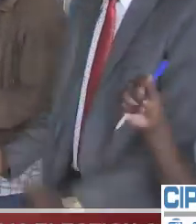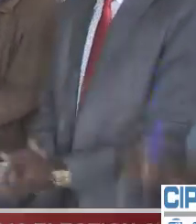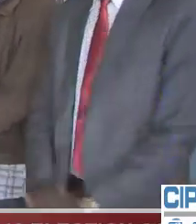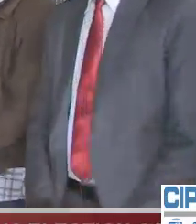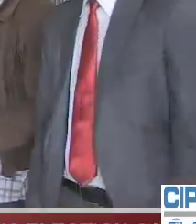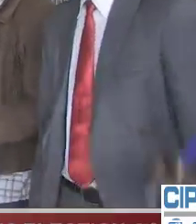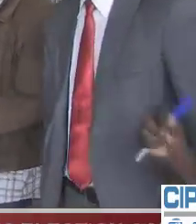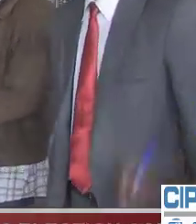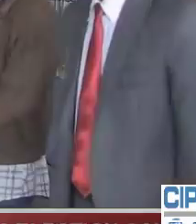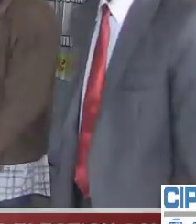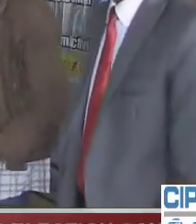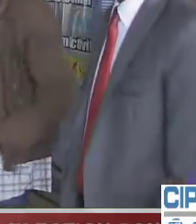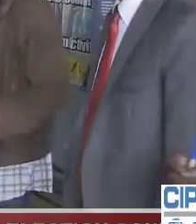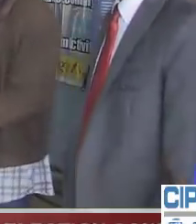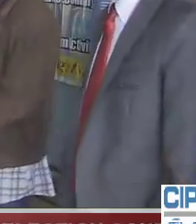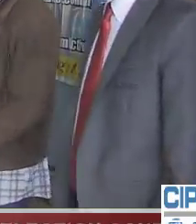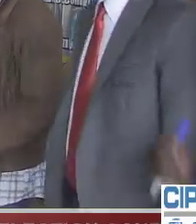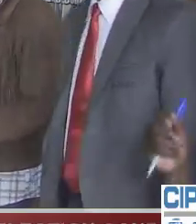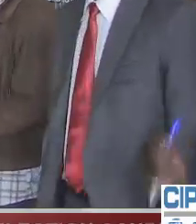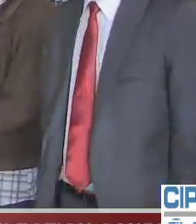mira sekamba